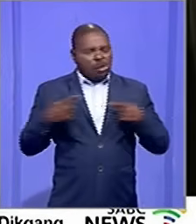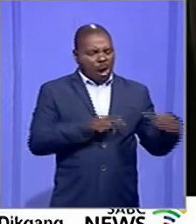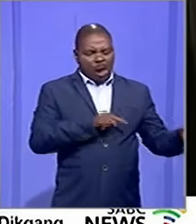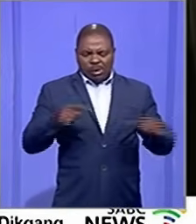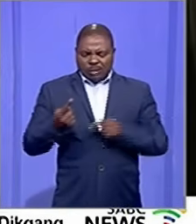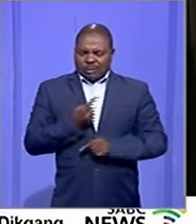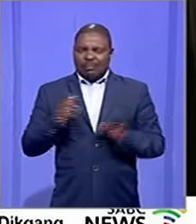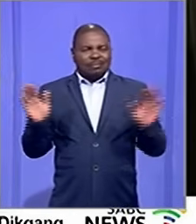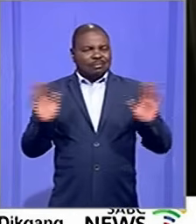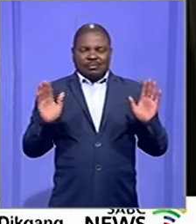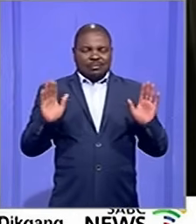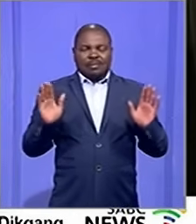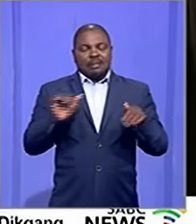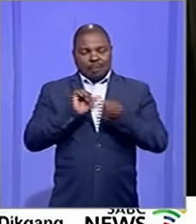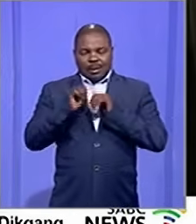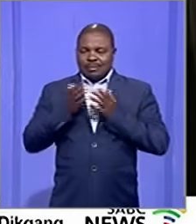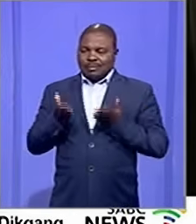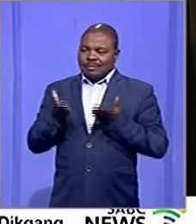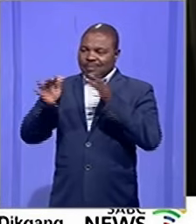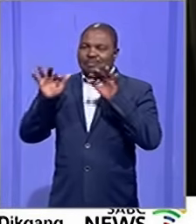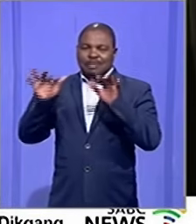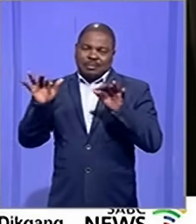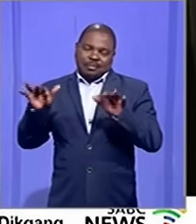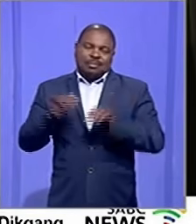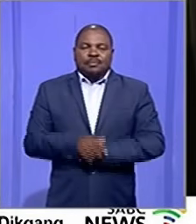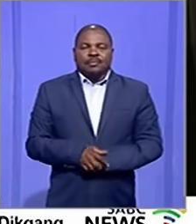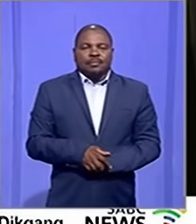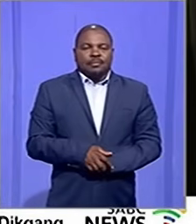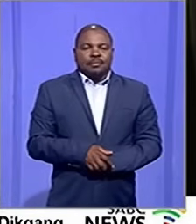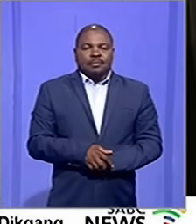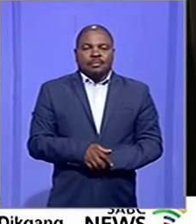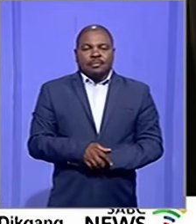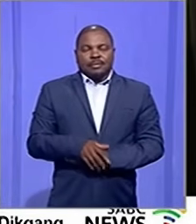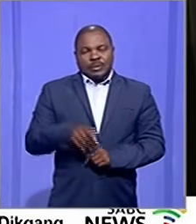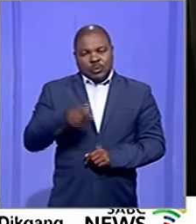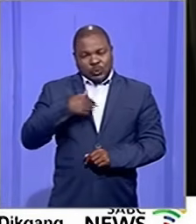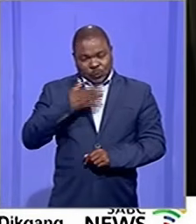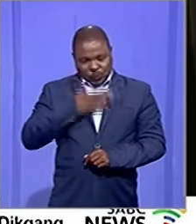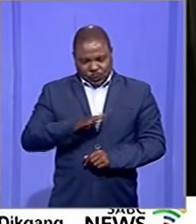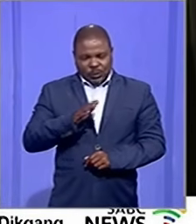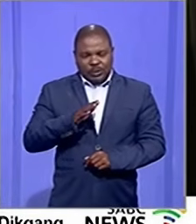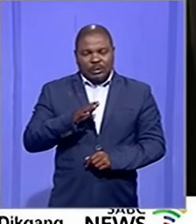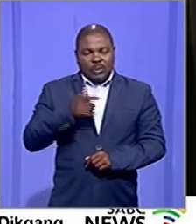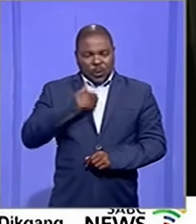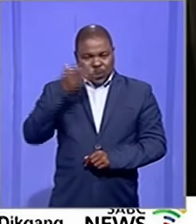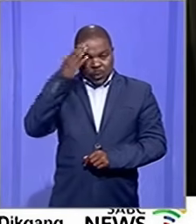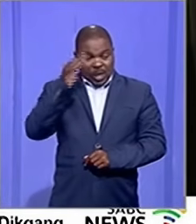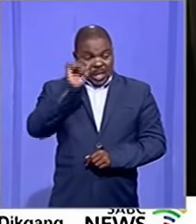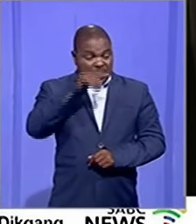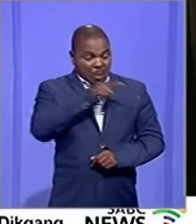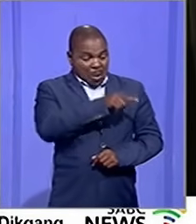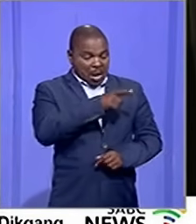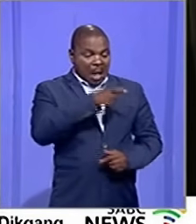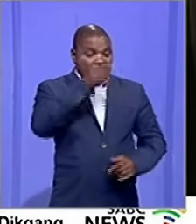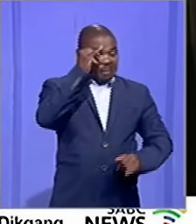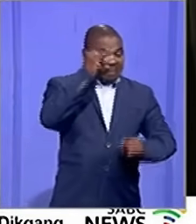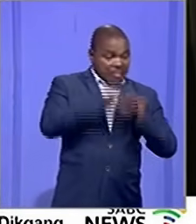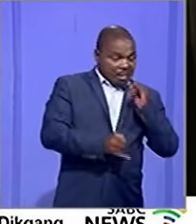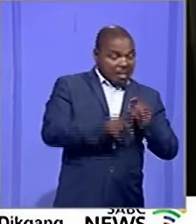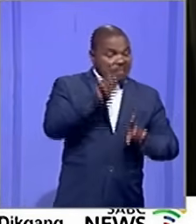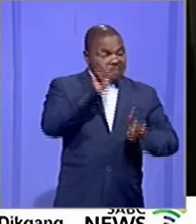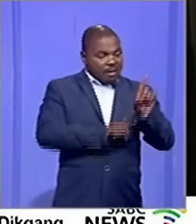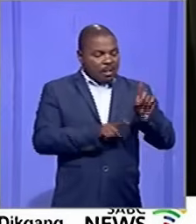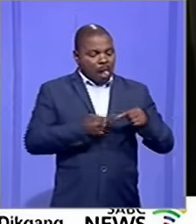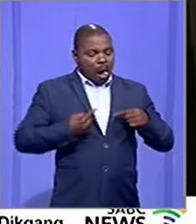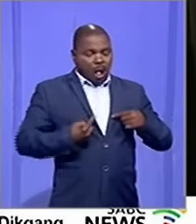monwana mola ba palelwa go fitlhiša ditirelo bathong. Ke se re se tsebang gore ge ba palelwa ba šupana ka menwana ga bo